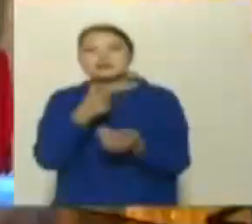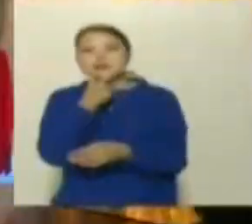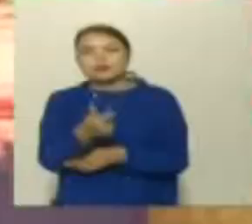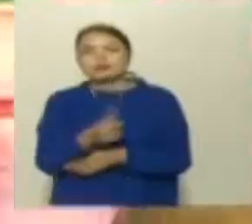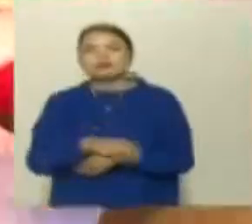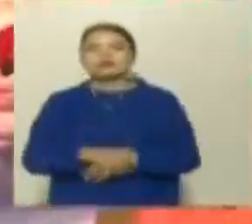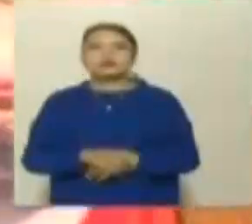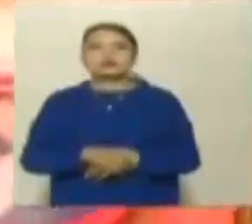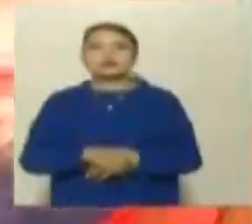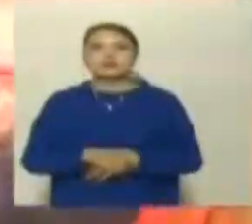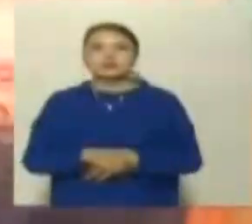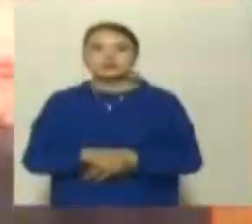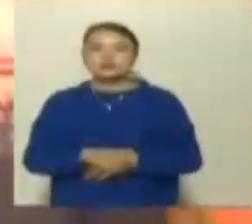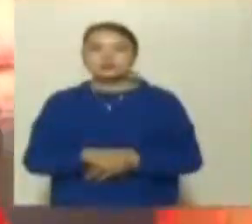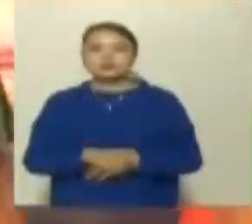бағдарламасымен жалғасты.